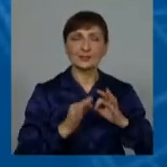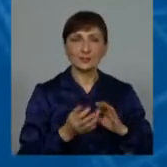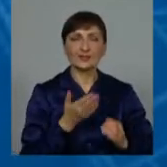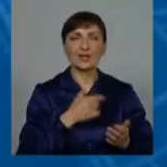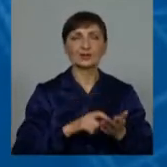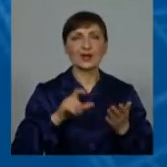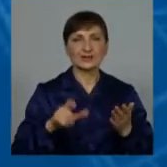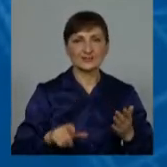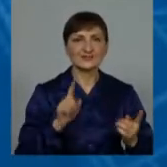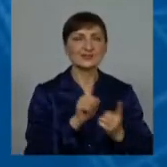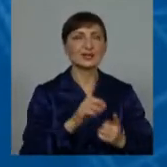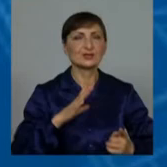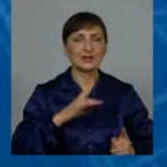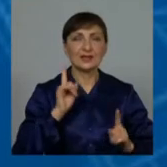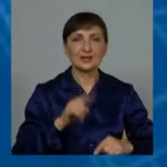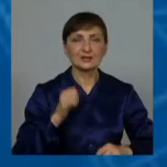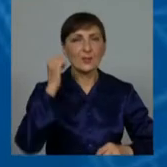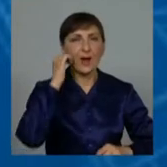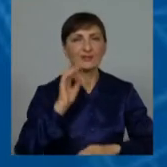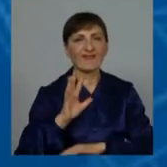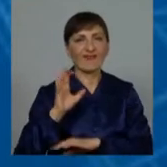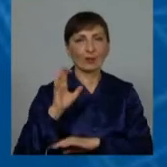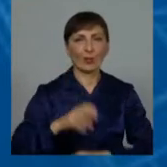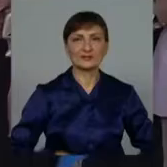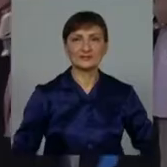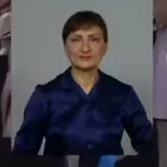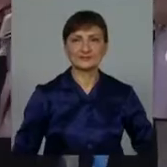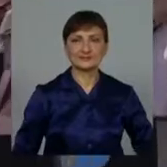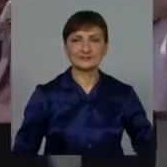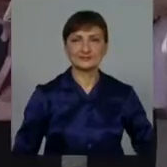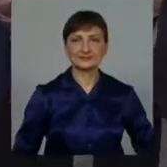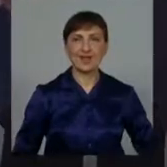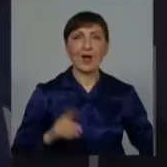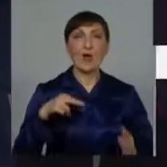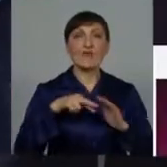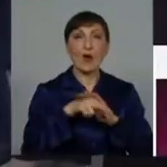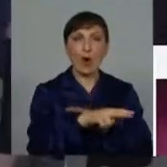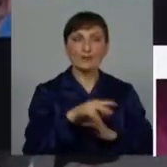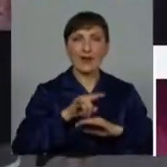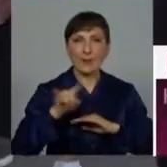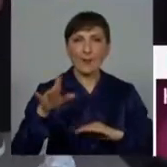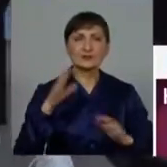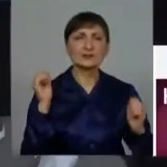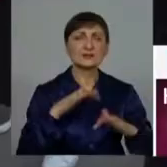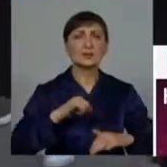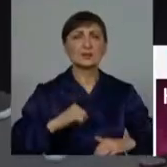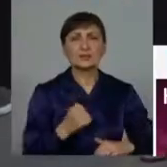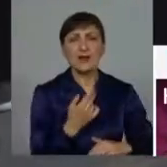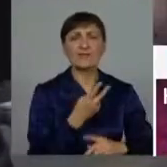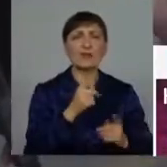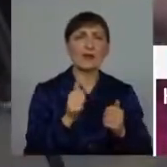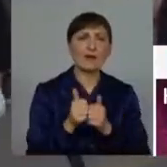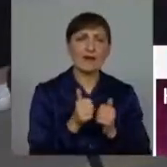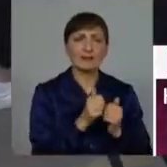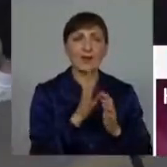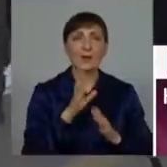встретилась с олимпийцами и даже сделала памятное селфи. У входа в терминал собрались друзья, родные и близкие спортсменов. Через